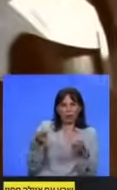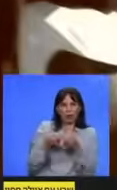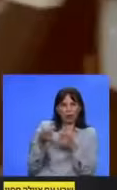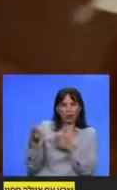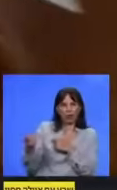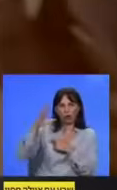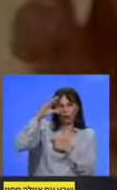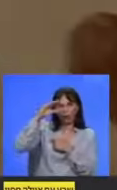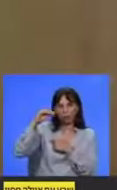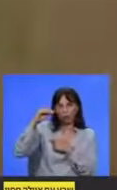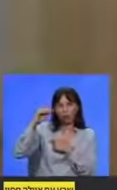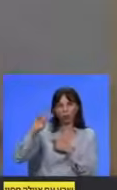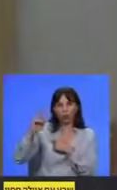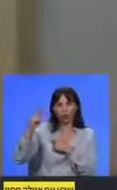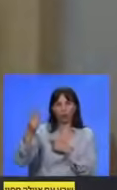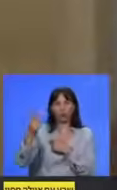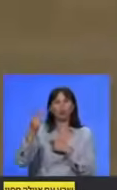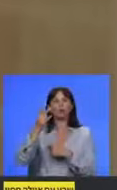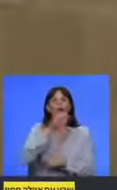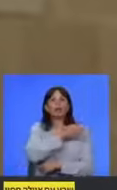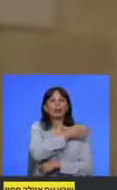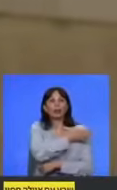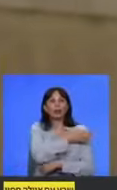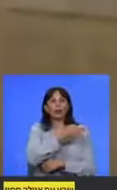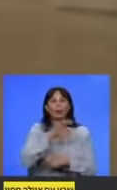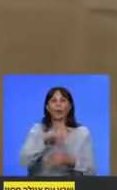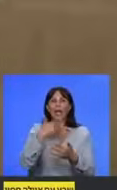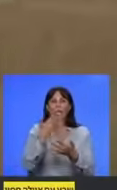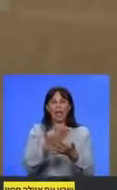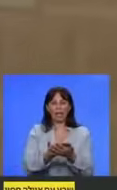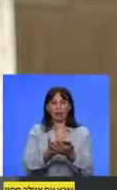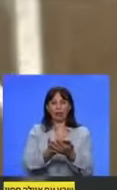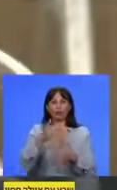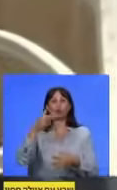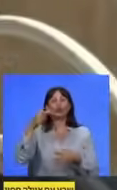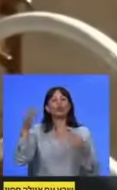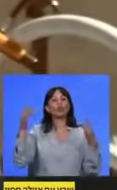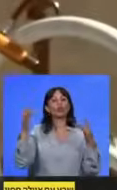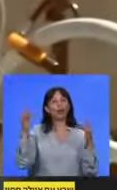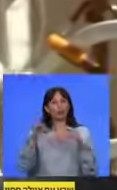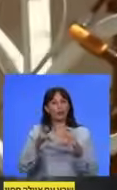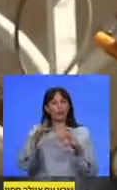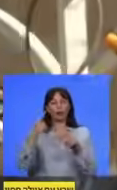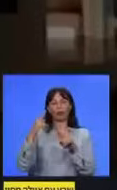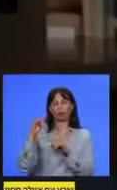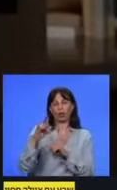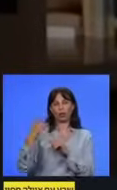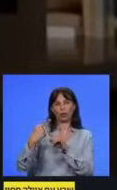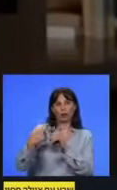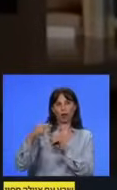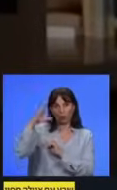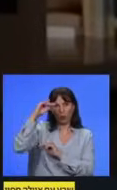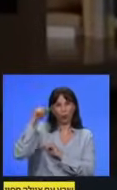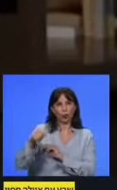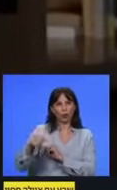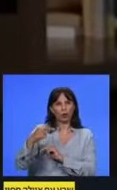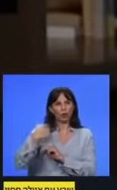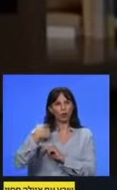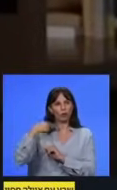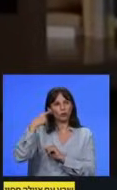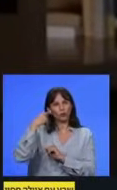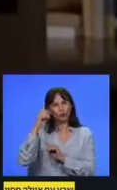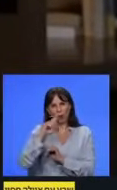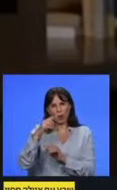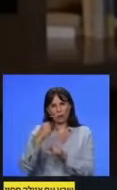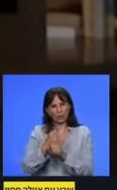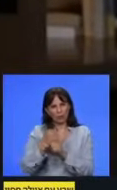אני מציינת עוד שהסגן אלוף הוא עד מטעם התביעה נגד איקס. אני חושבת שסגן אלוף הזה היה משוטה, אני לא חושבת שהוא עשה